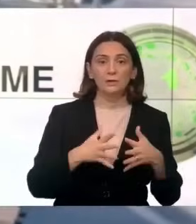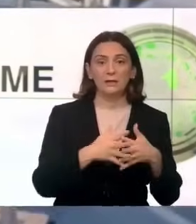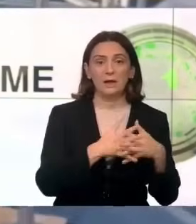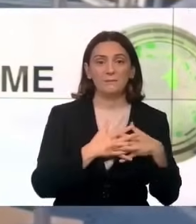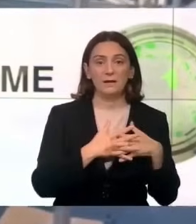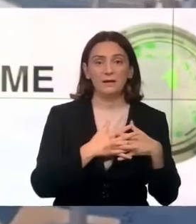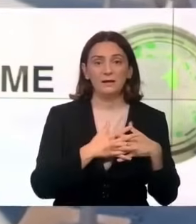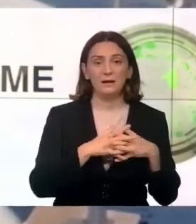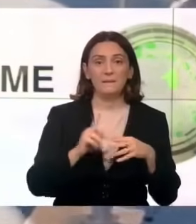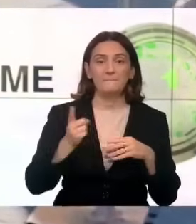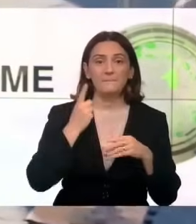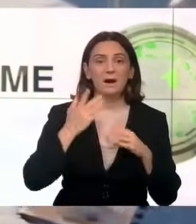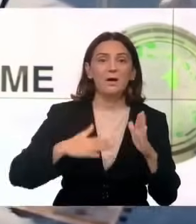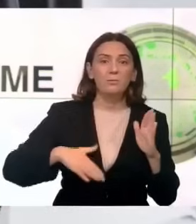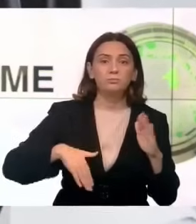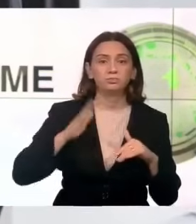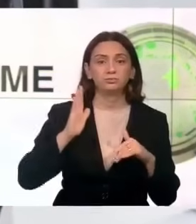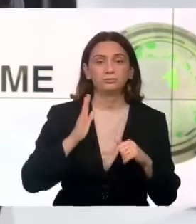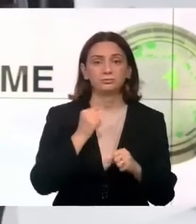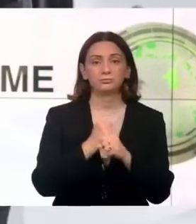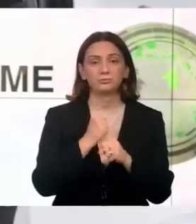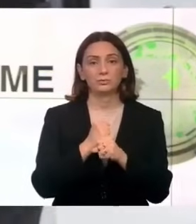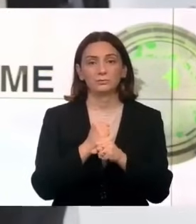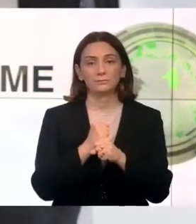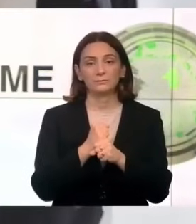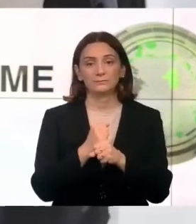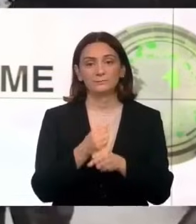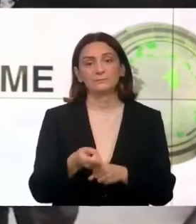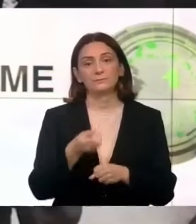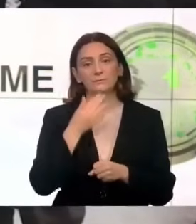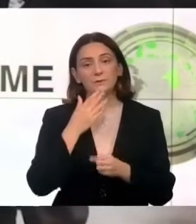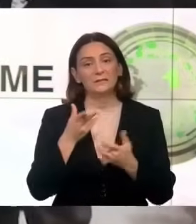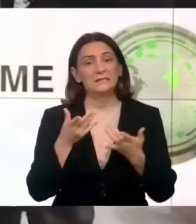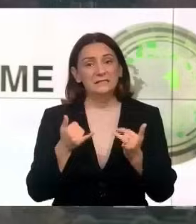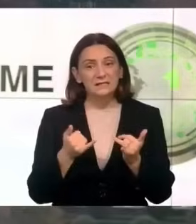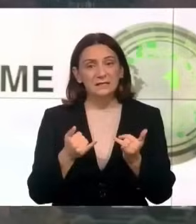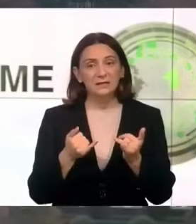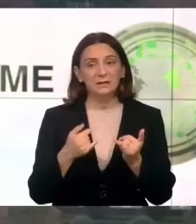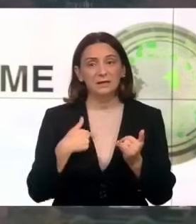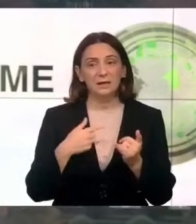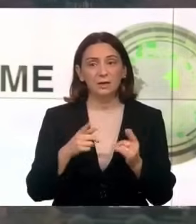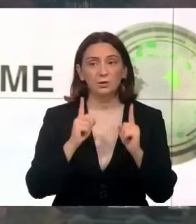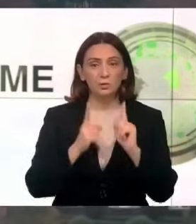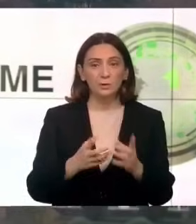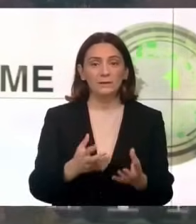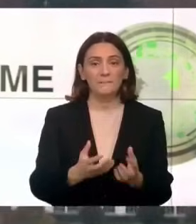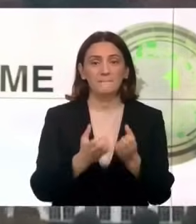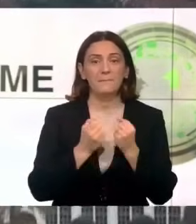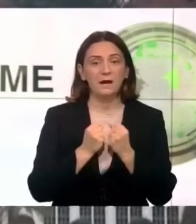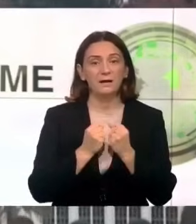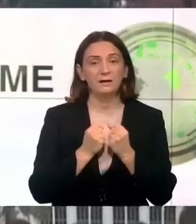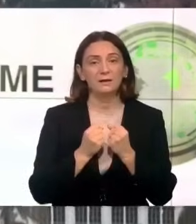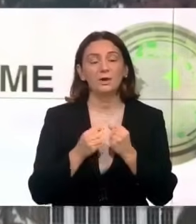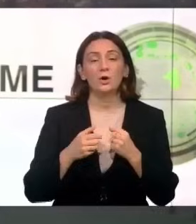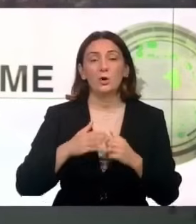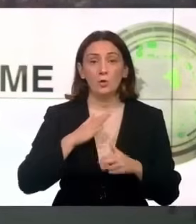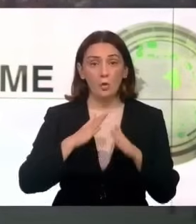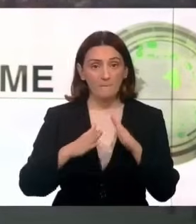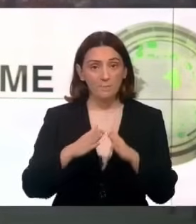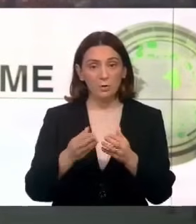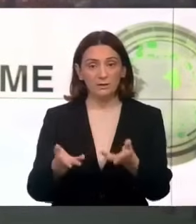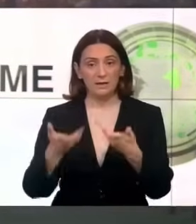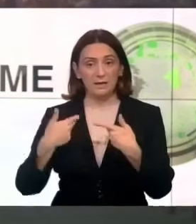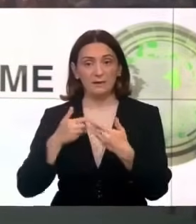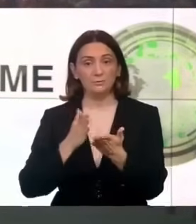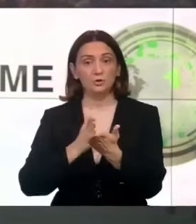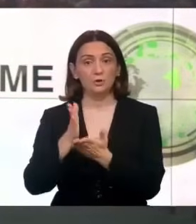si teknologji përcaktuese për epokën, parashtron po ashtu dhe udhëzime për të cilat shtëpia e bardhë thotë se janë krijuar të